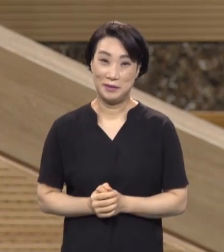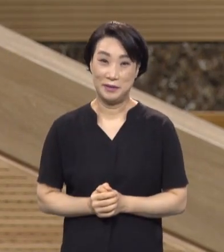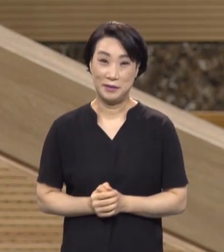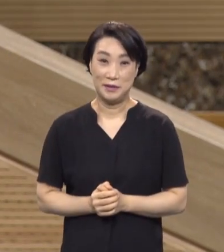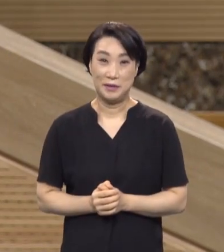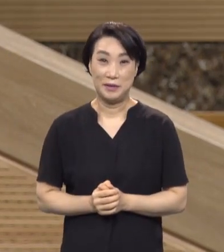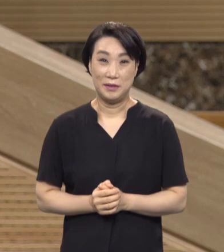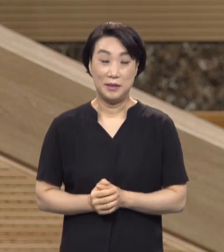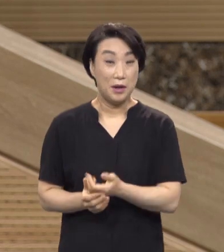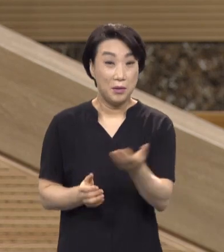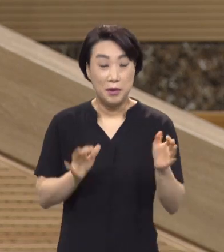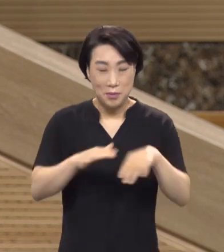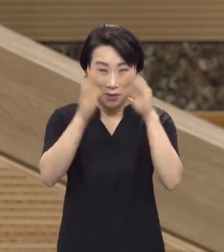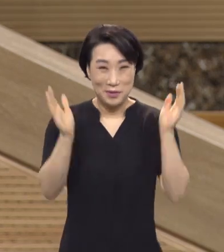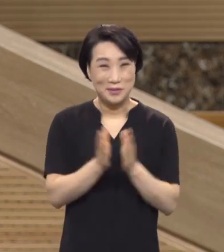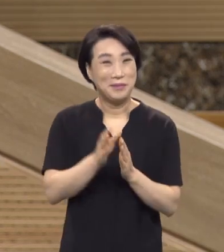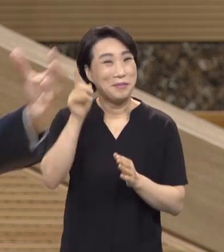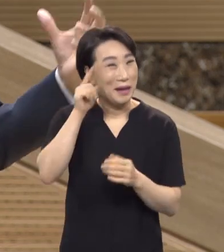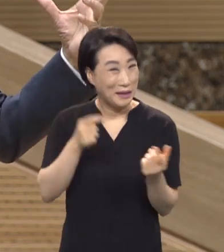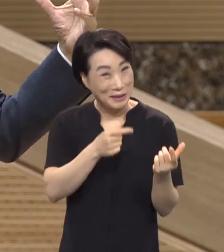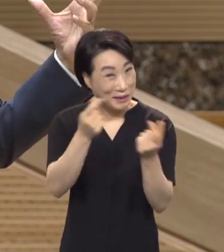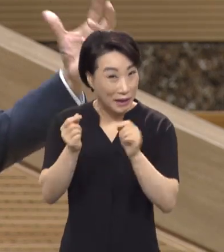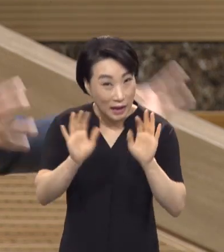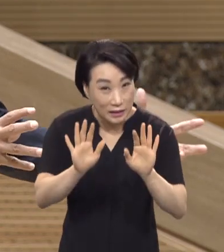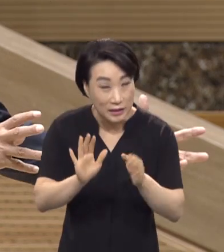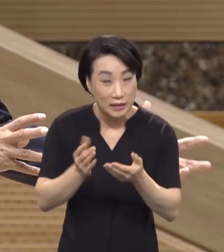뭐 다 맞는 건 아니지만은